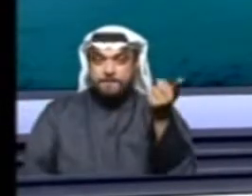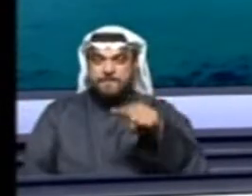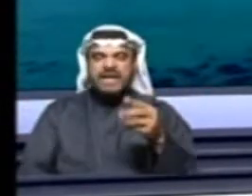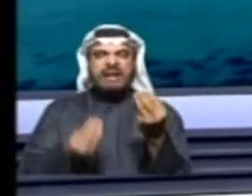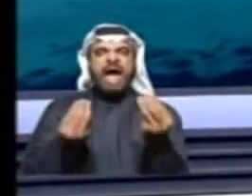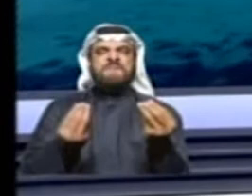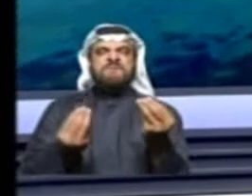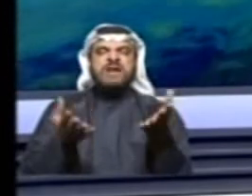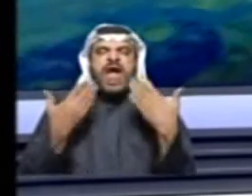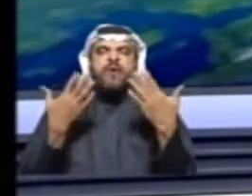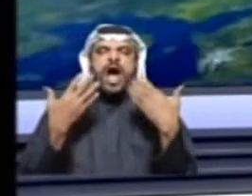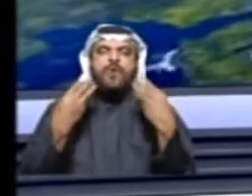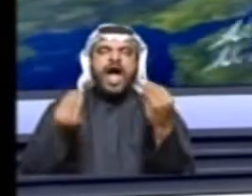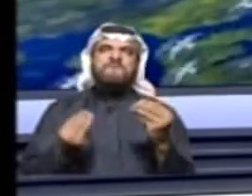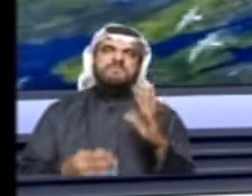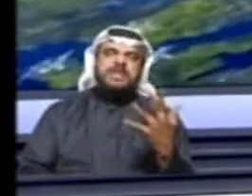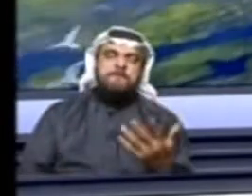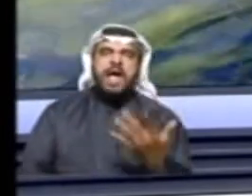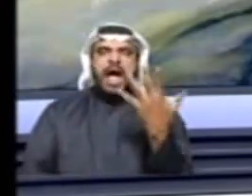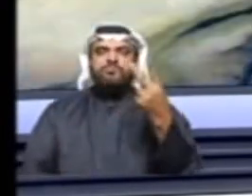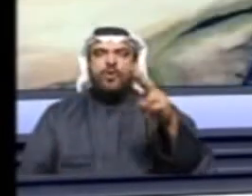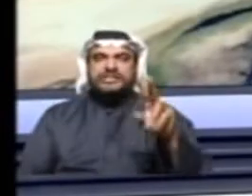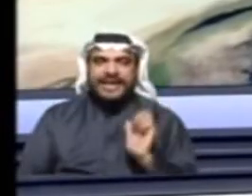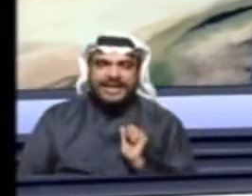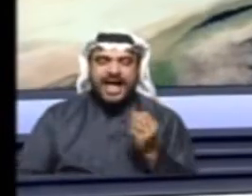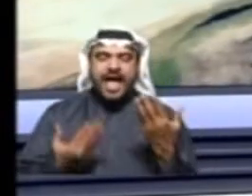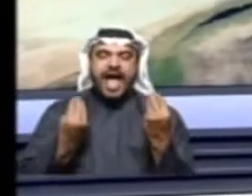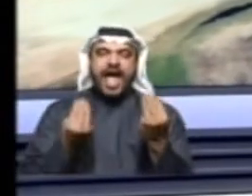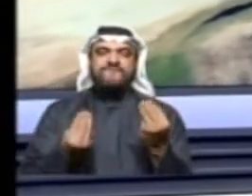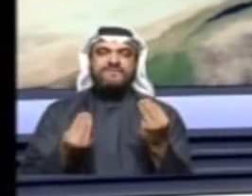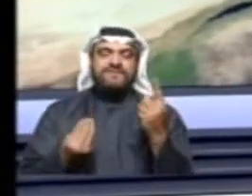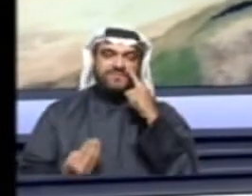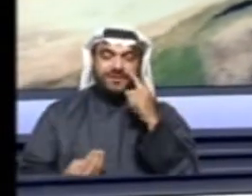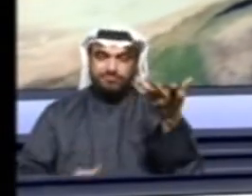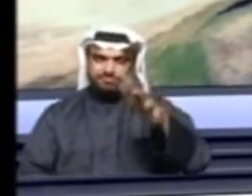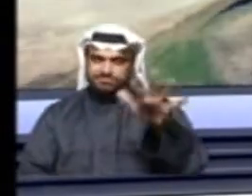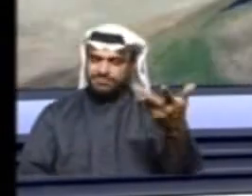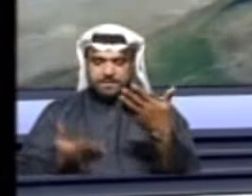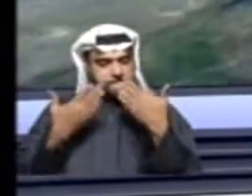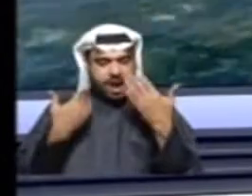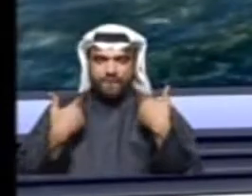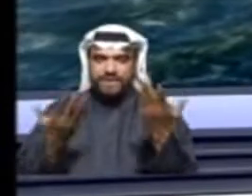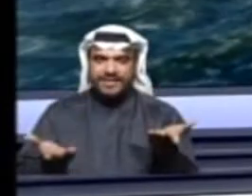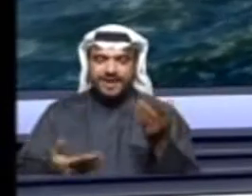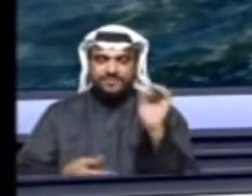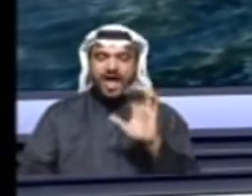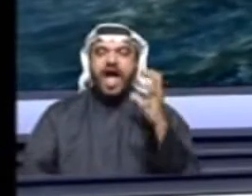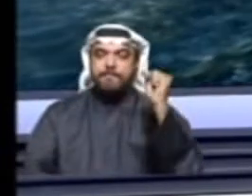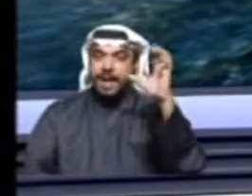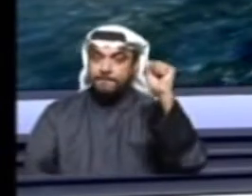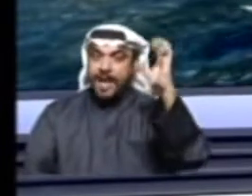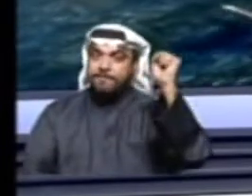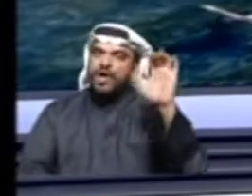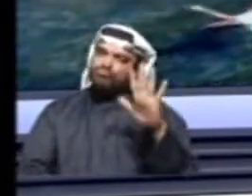كيلومتر في الساعة، أجواء مشمسة معظم الوقت مع درجة الحرارة العظمى المتوقع 20 أما الصغرى 8 درجات مئوية.